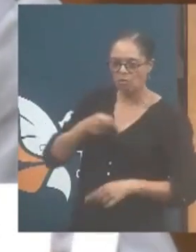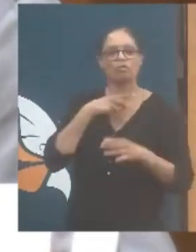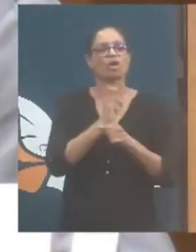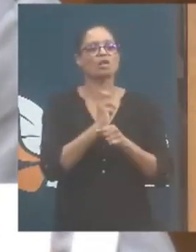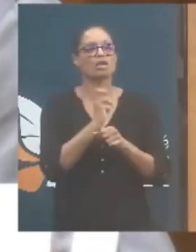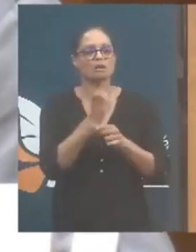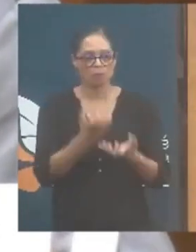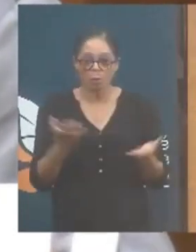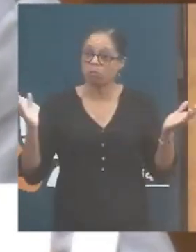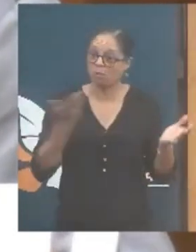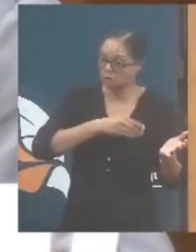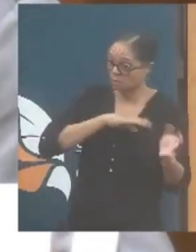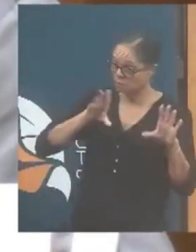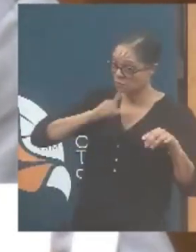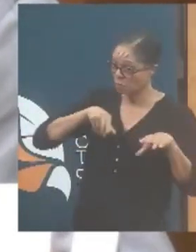jusqu'à présent.